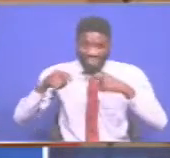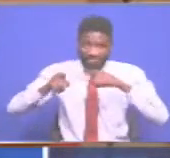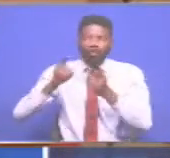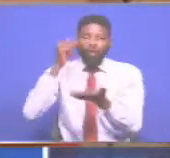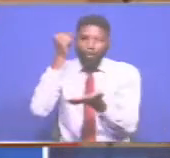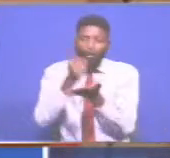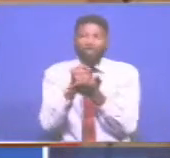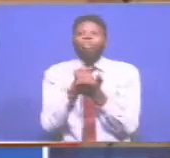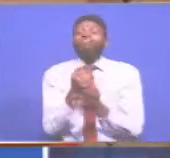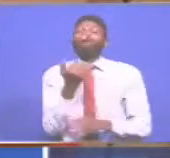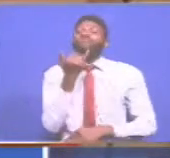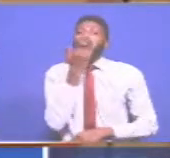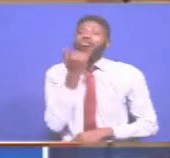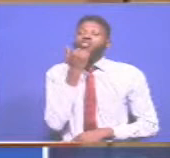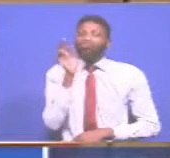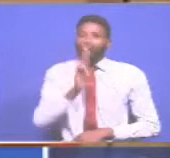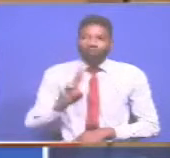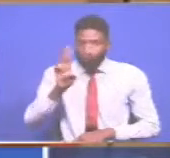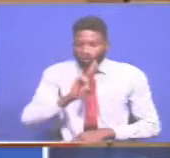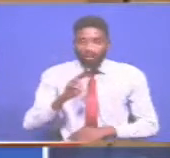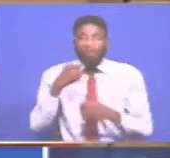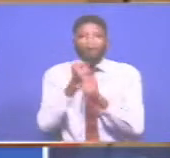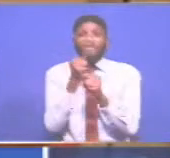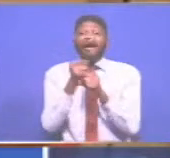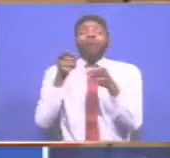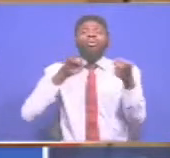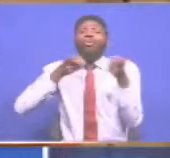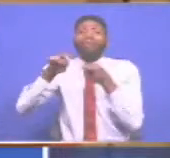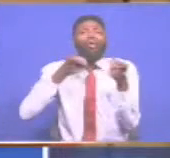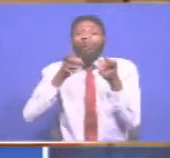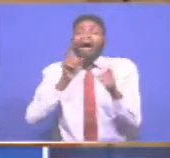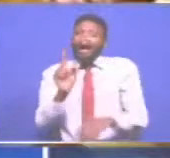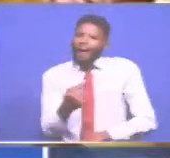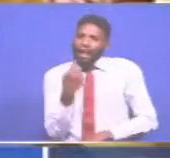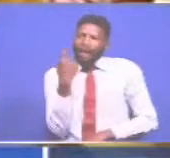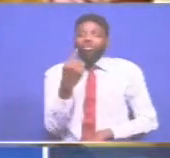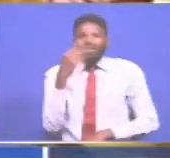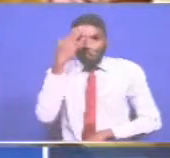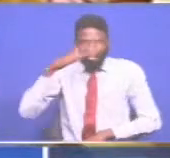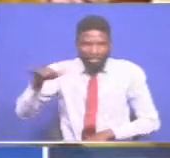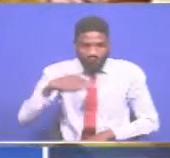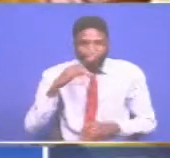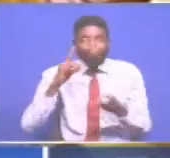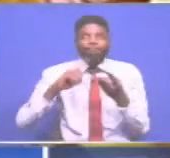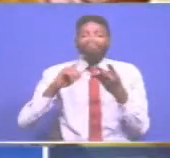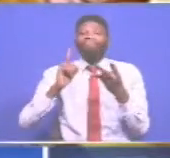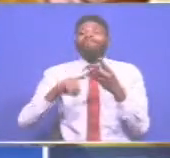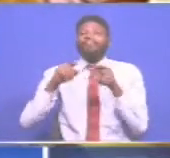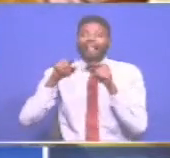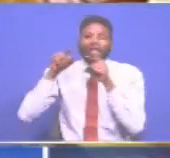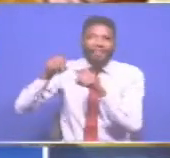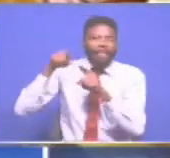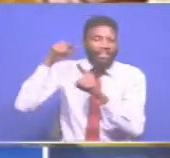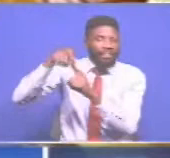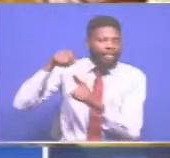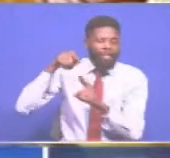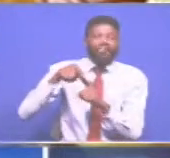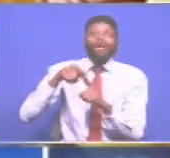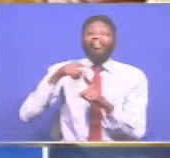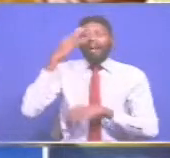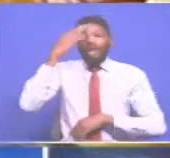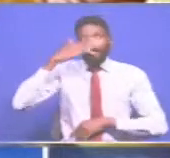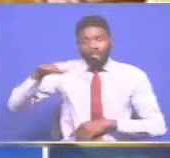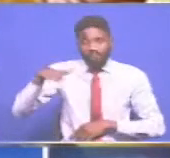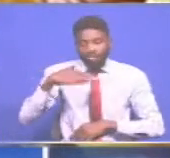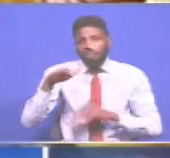office, militarizing the Assembly, disregard of the rule of law, victimizing the Assembly members, corruption and undermining